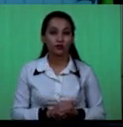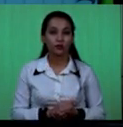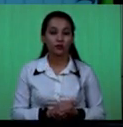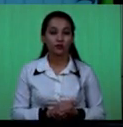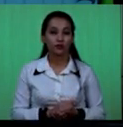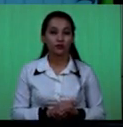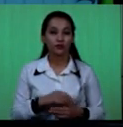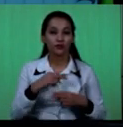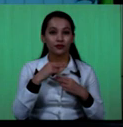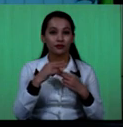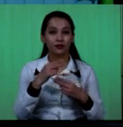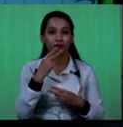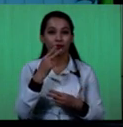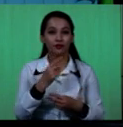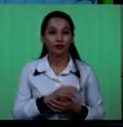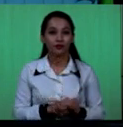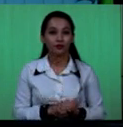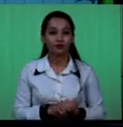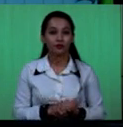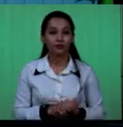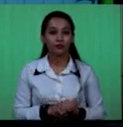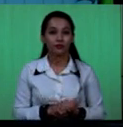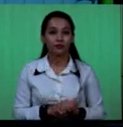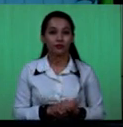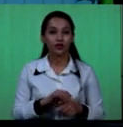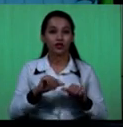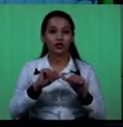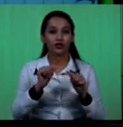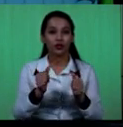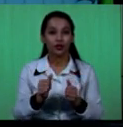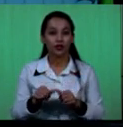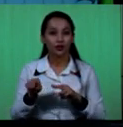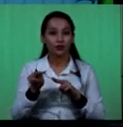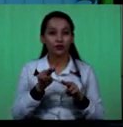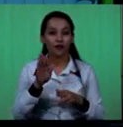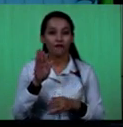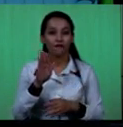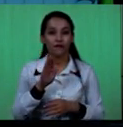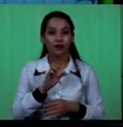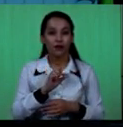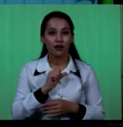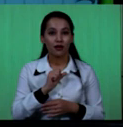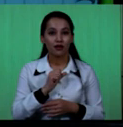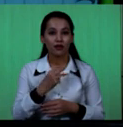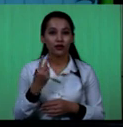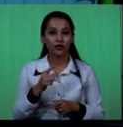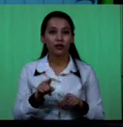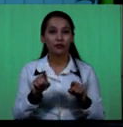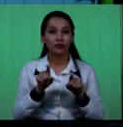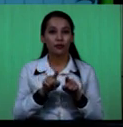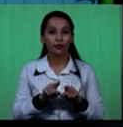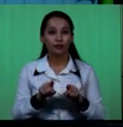Ana endi diqqat bilan ushbu shakllarni kuzating va ikkita bir